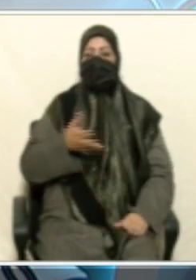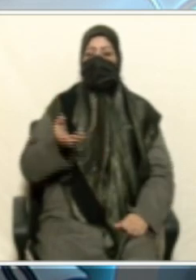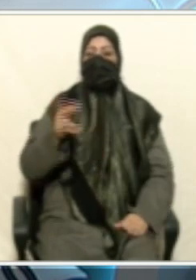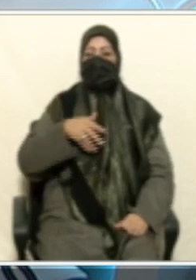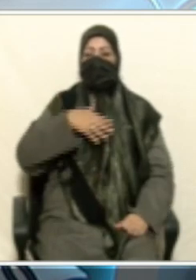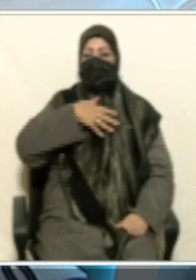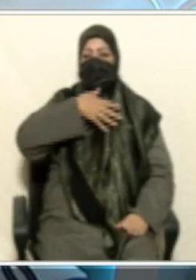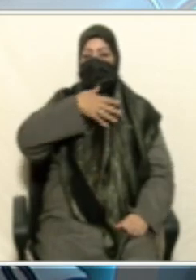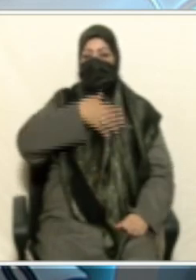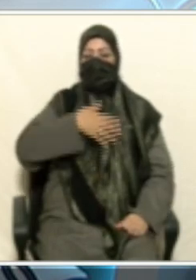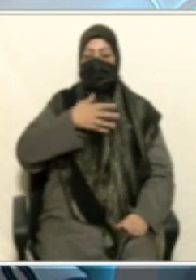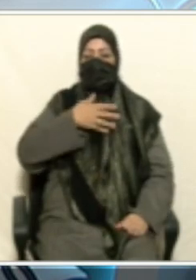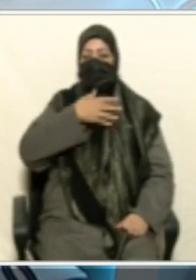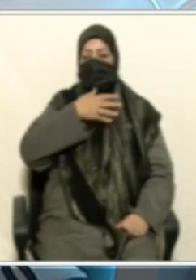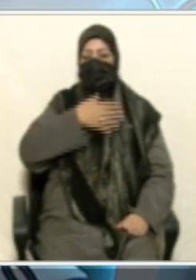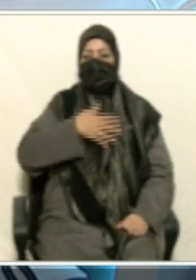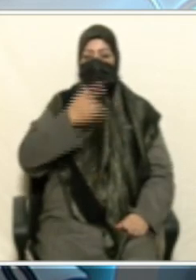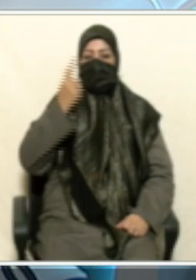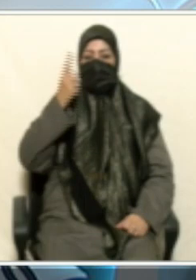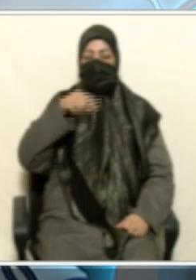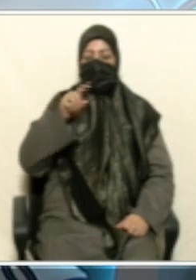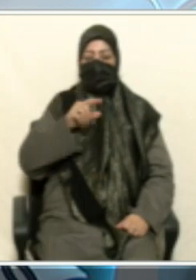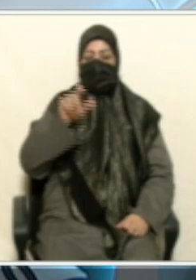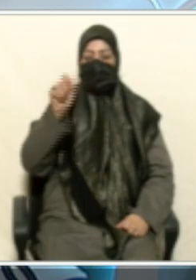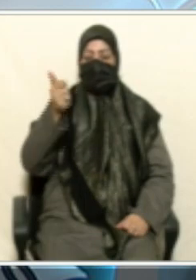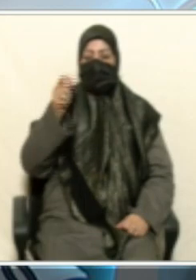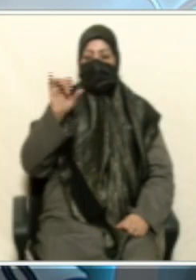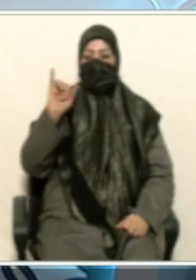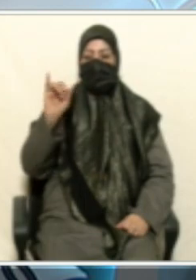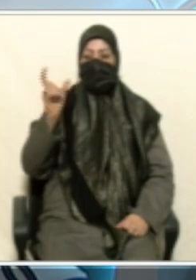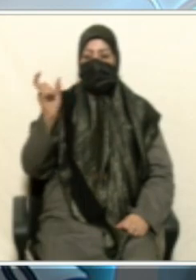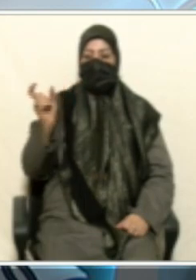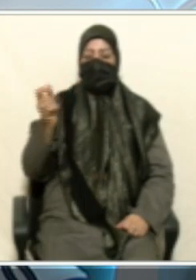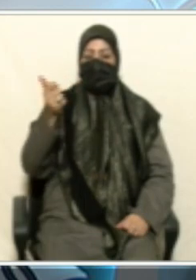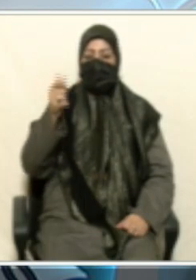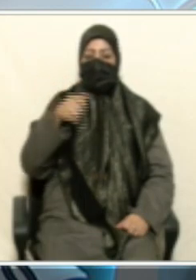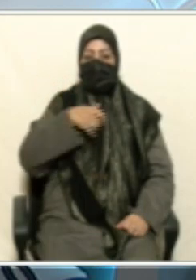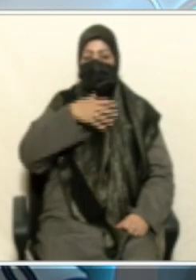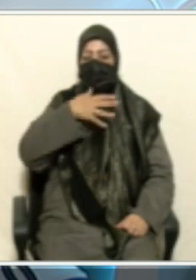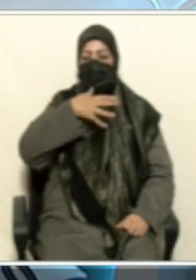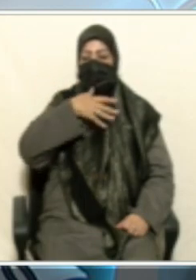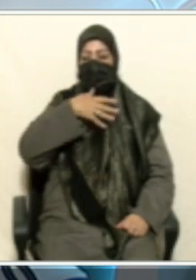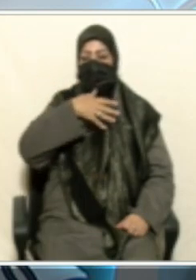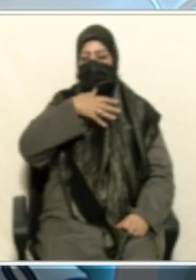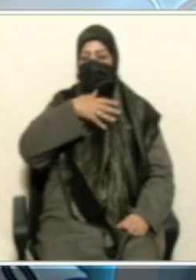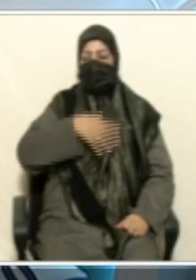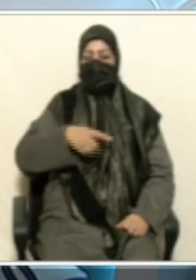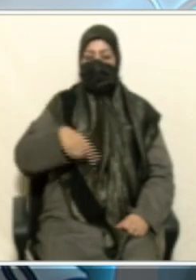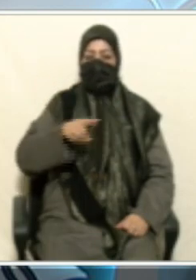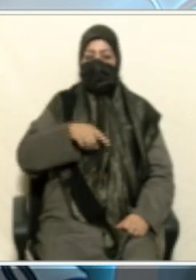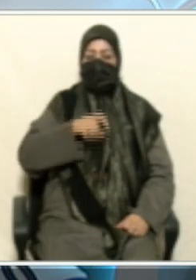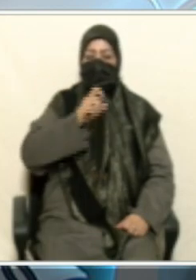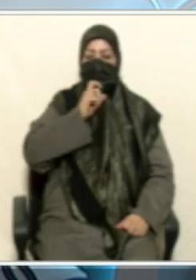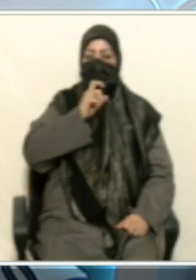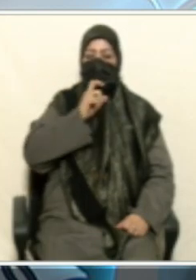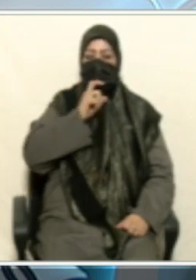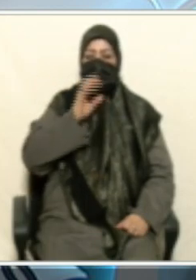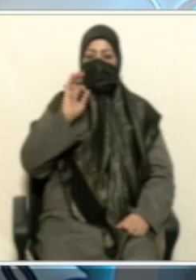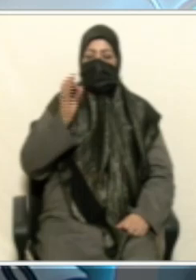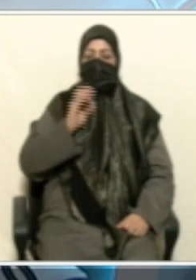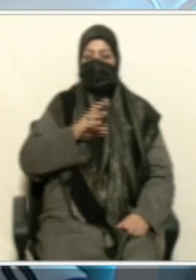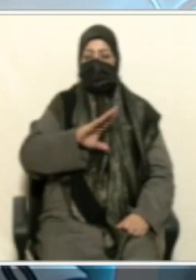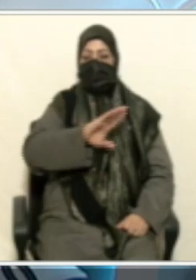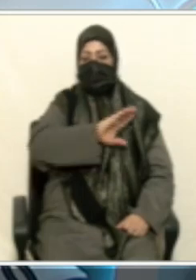شو قلنا لهم؟ هذا هذا مجوم على الضعفاء مع المظلومين مع مسلمين غزه. ايه والامارات جايه مع